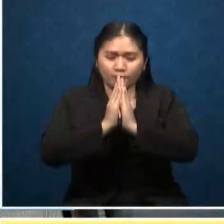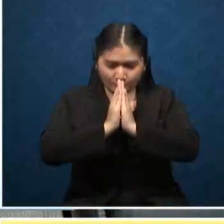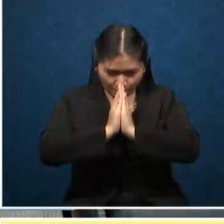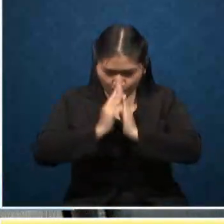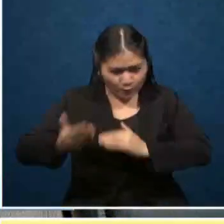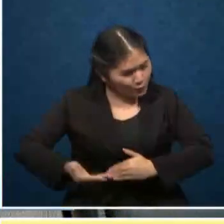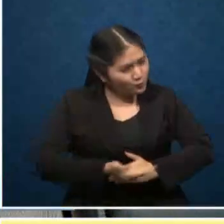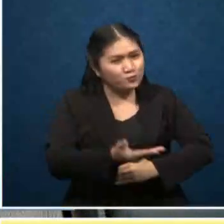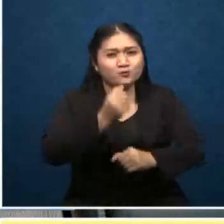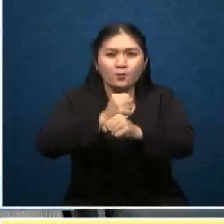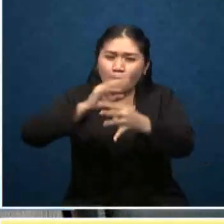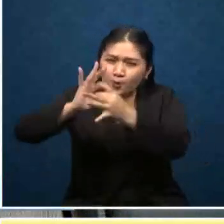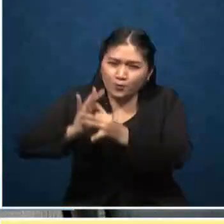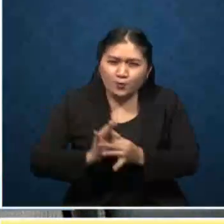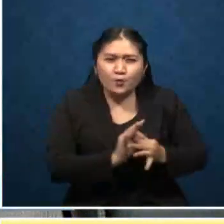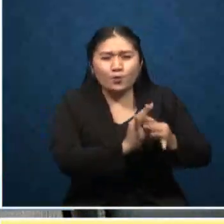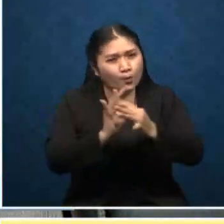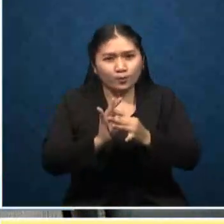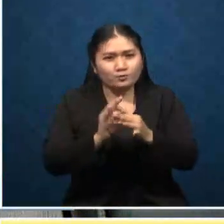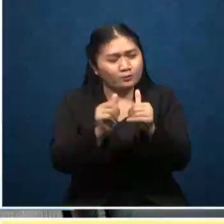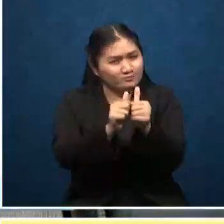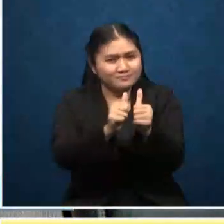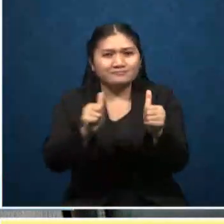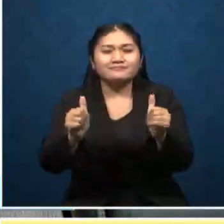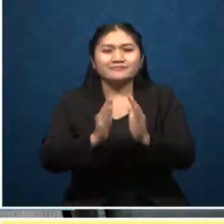ท่านที่เกยวข้อง ขอบคุณเลือกดี ๆี้ที่นำกลบมาขบคุณทามาทานครั